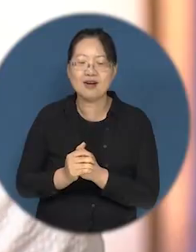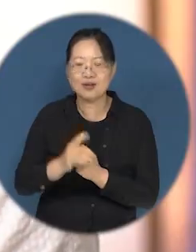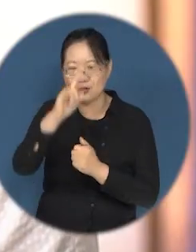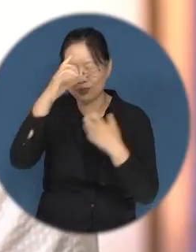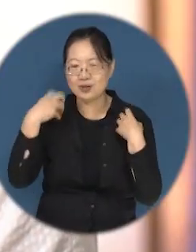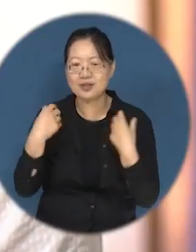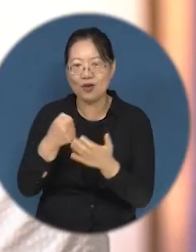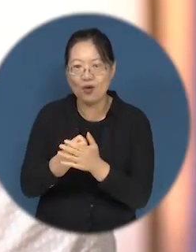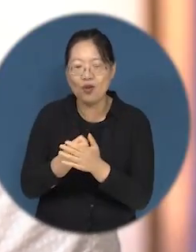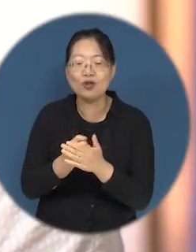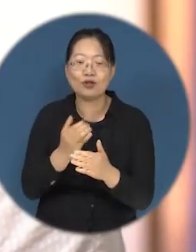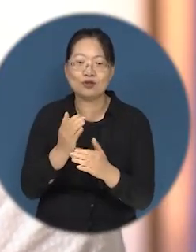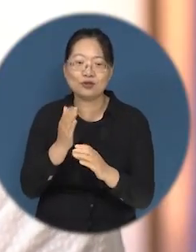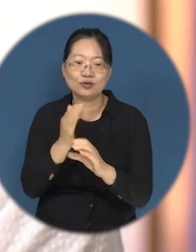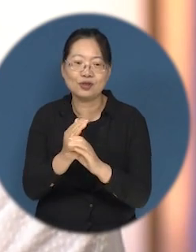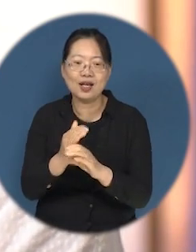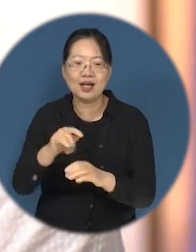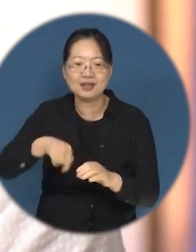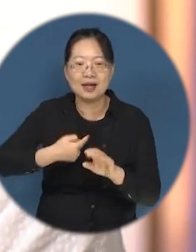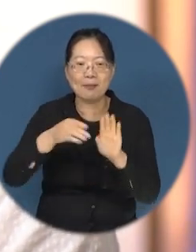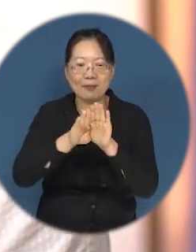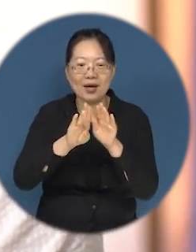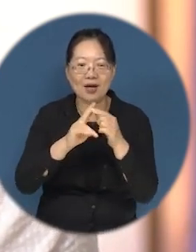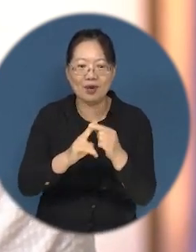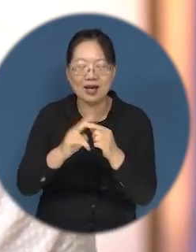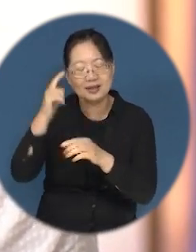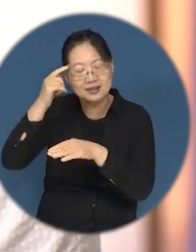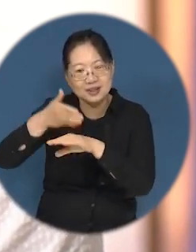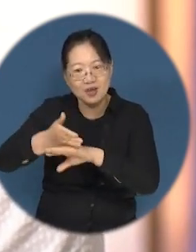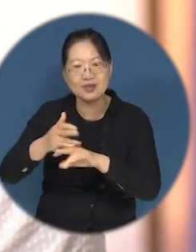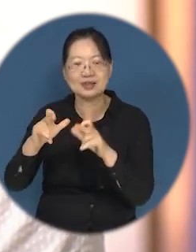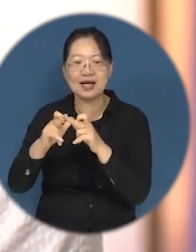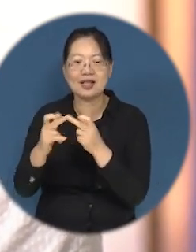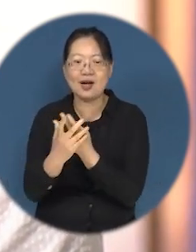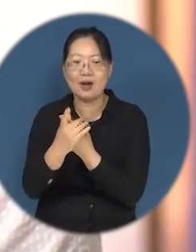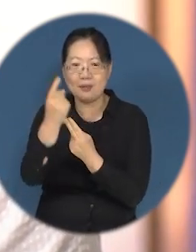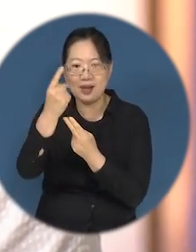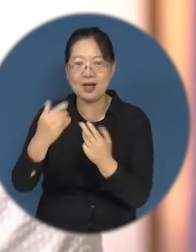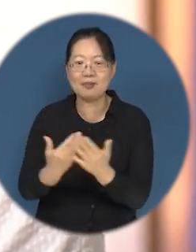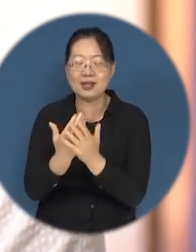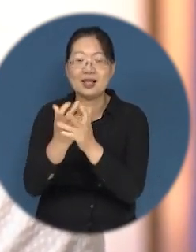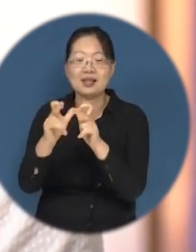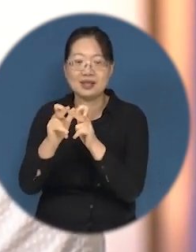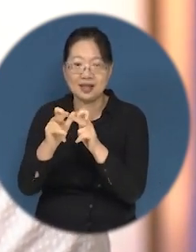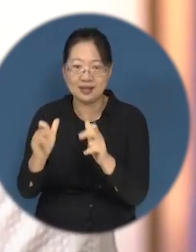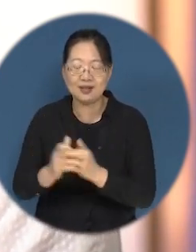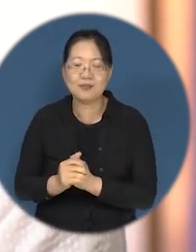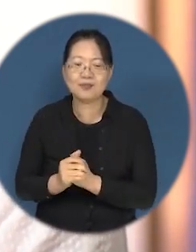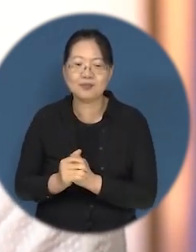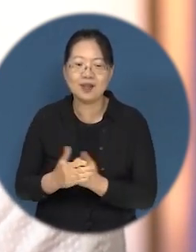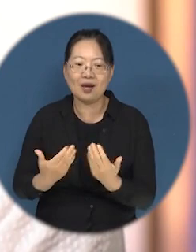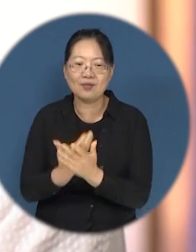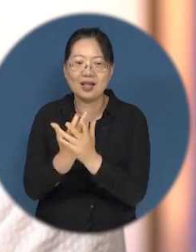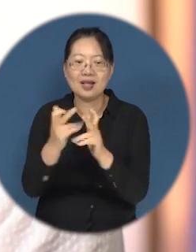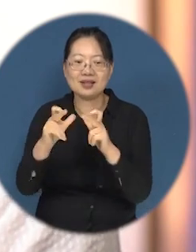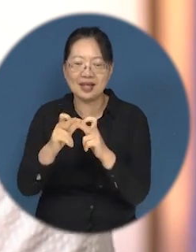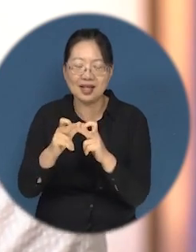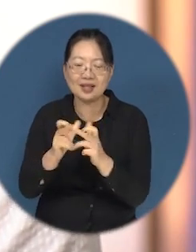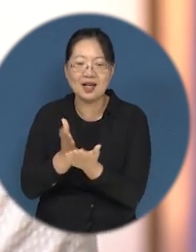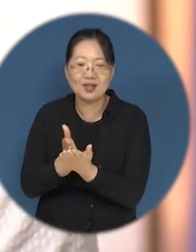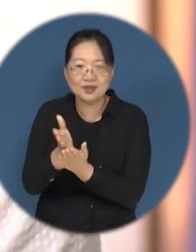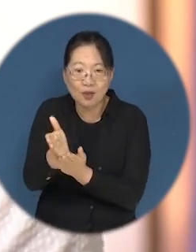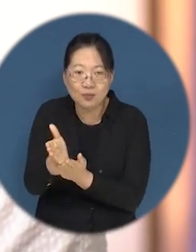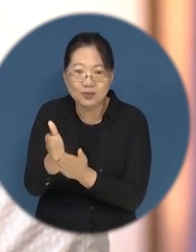국가에서 정한 예. 그 중에 자폐와 지적장애 두 개를 합쳐서 발달장애라고 그렇죠. 하고 그 발달장애